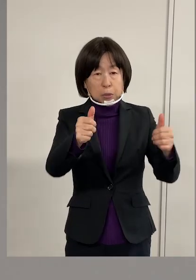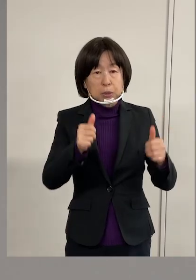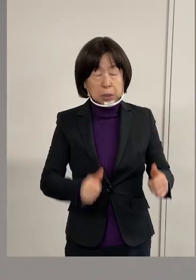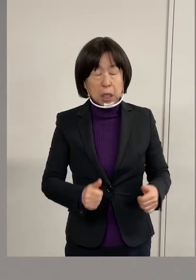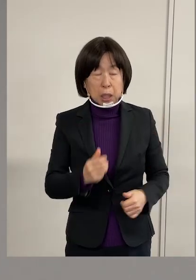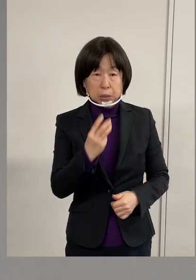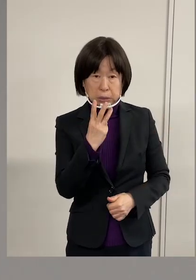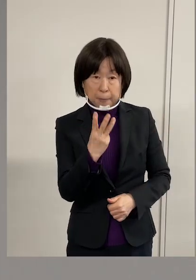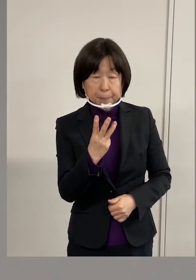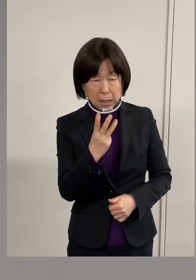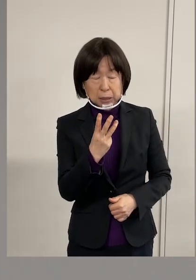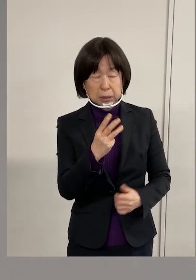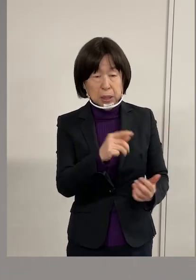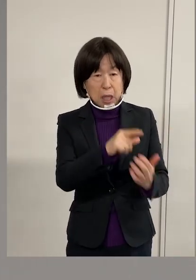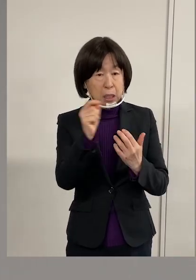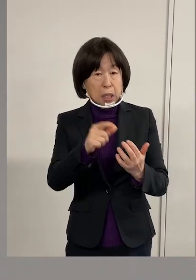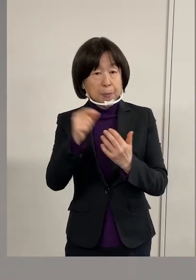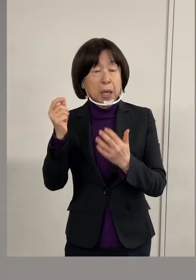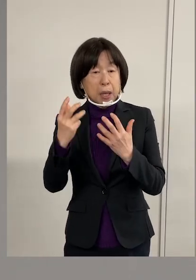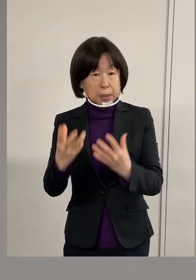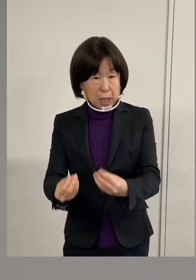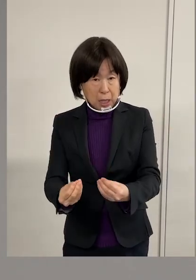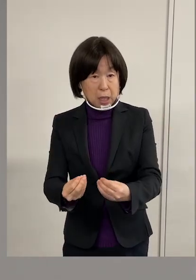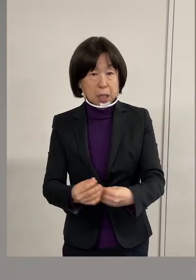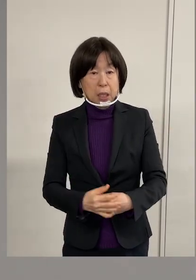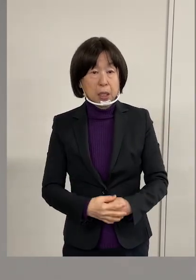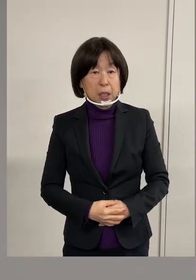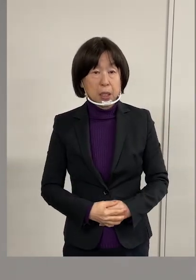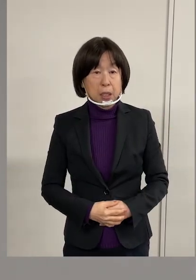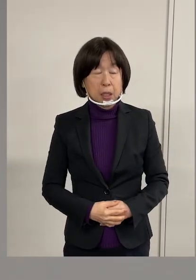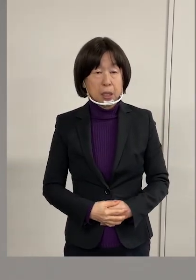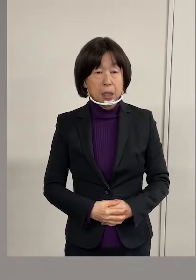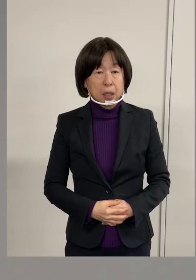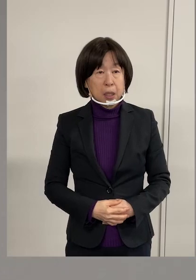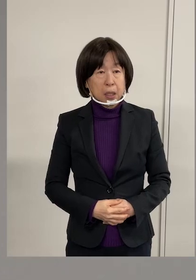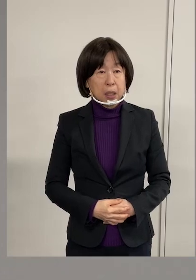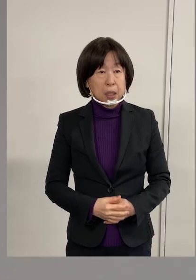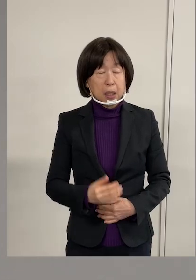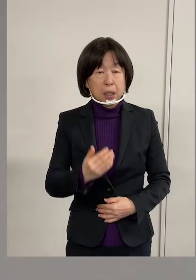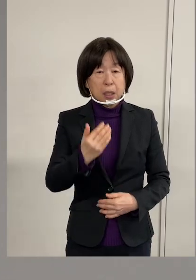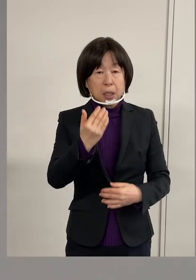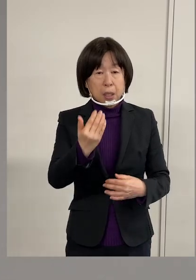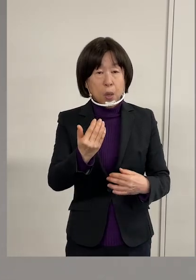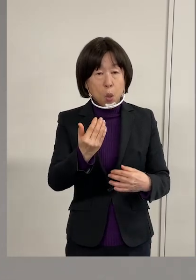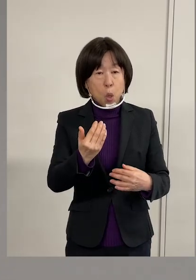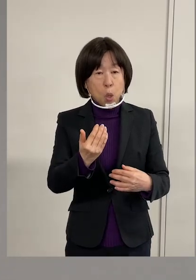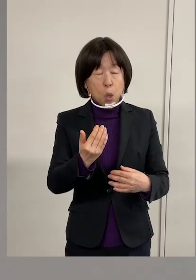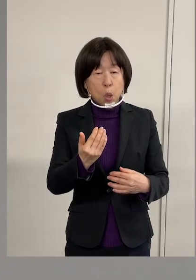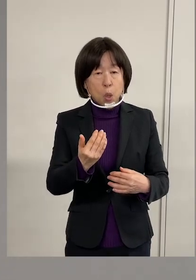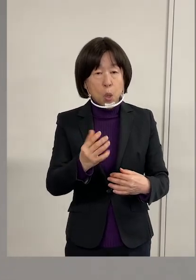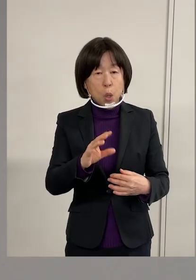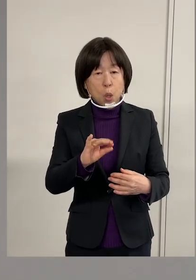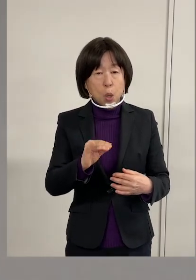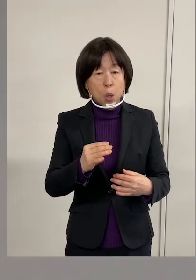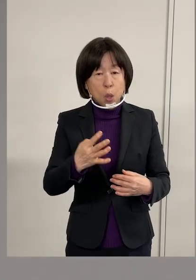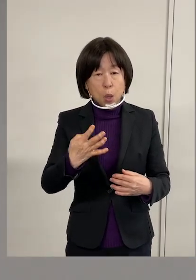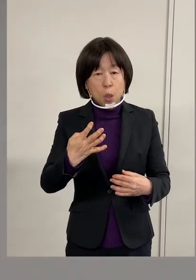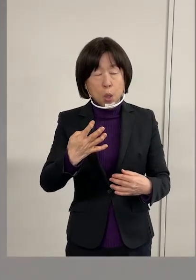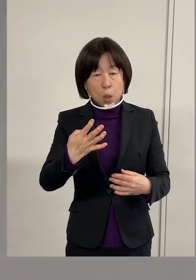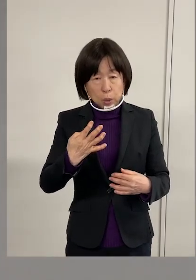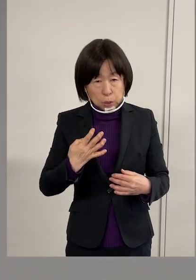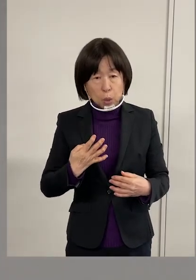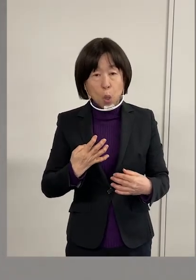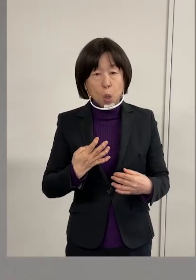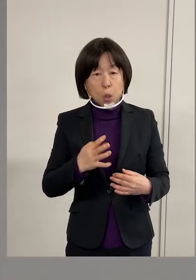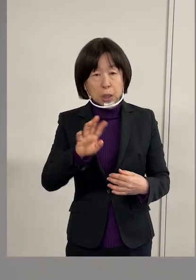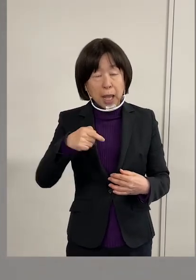に、提供されましたけれども、放置券相談窓口が昨年全市的